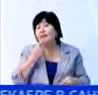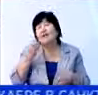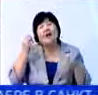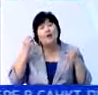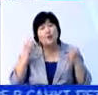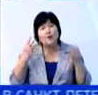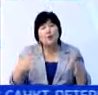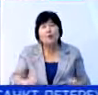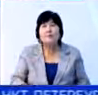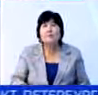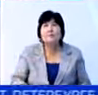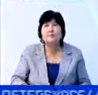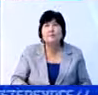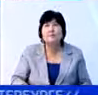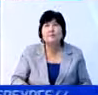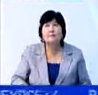культуры.